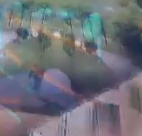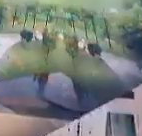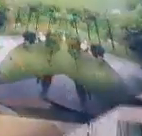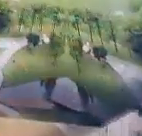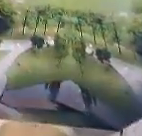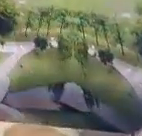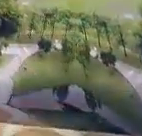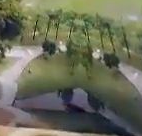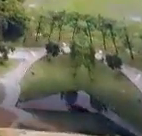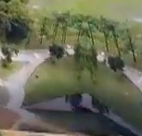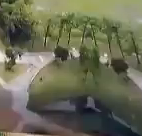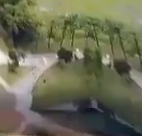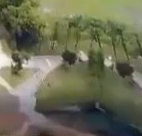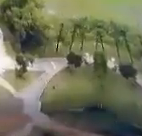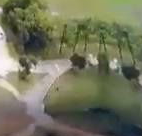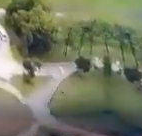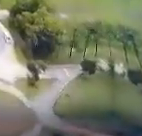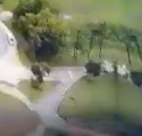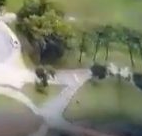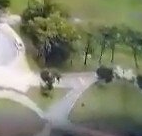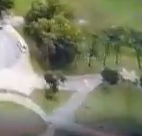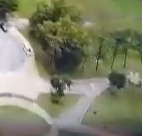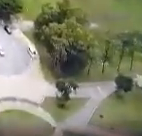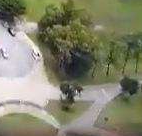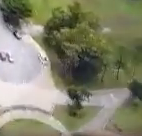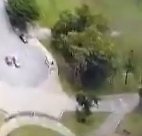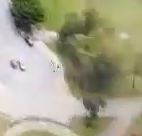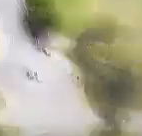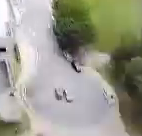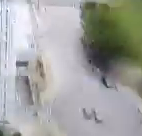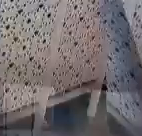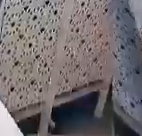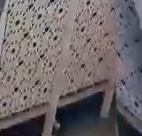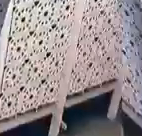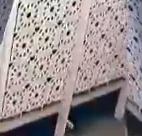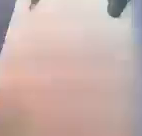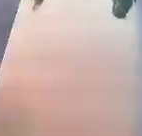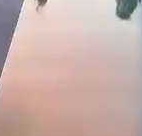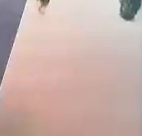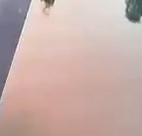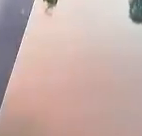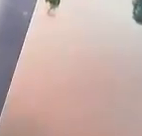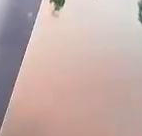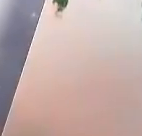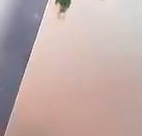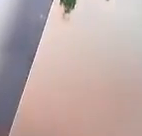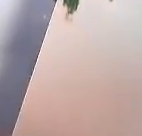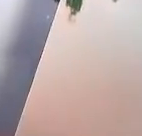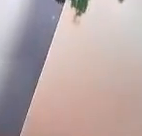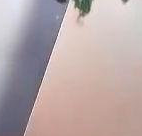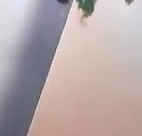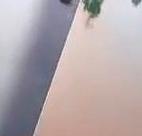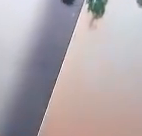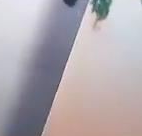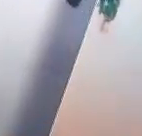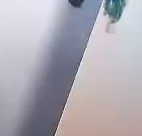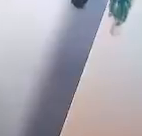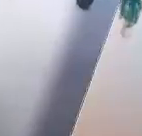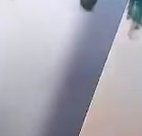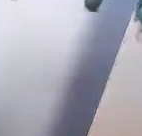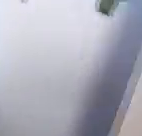Hai met malam juga penyakit-penyakit ingin